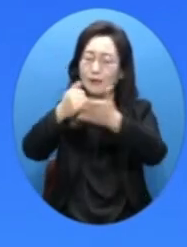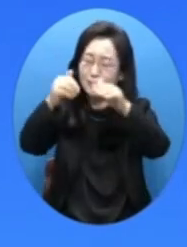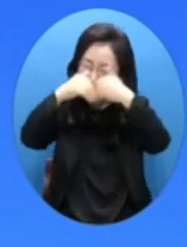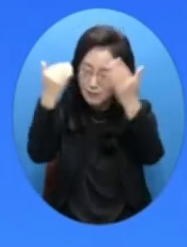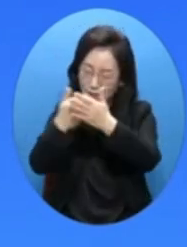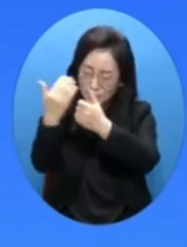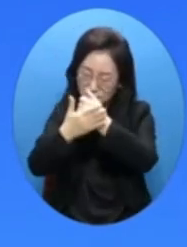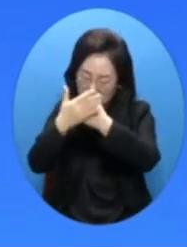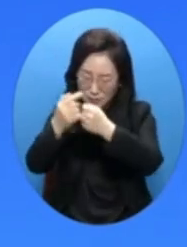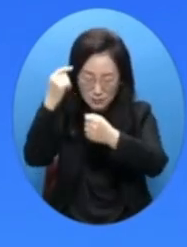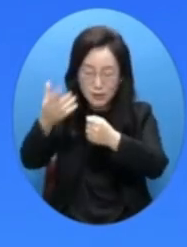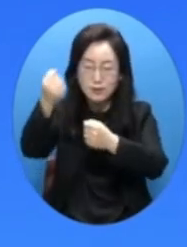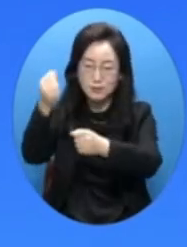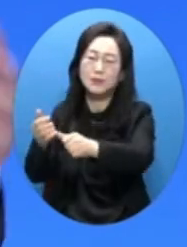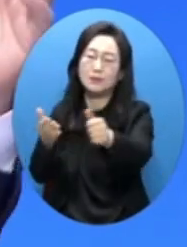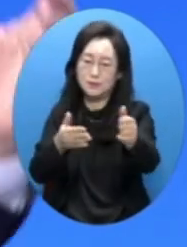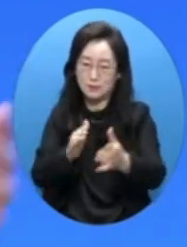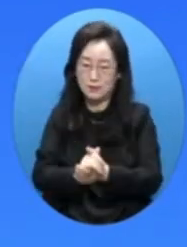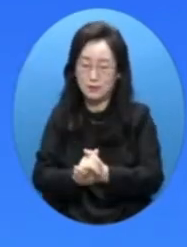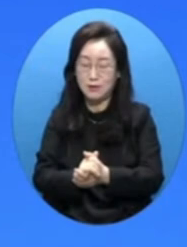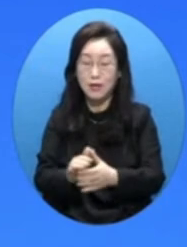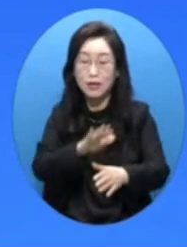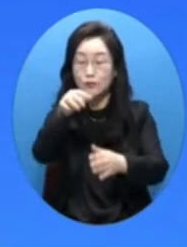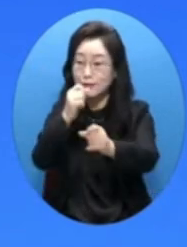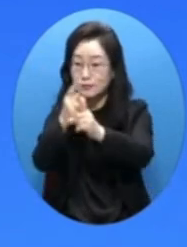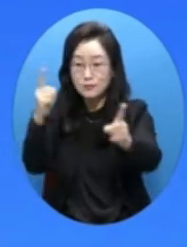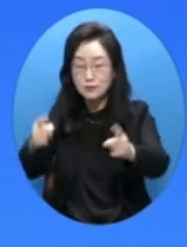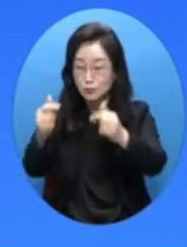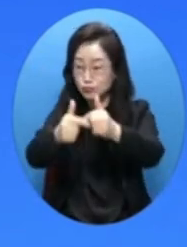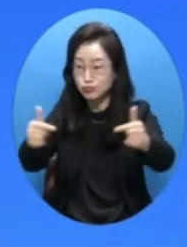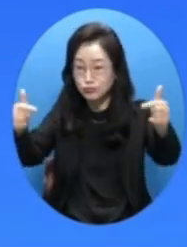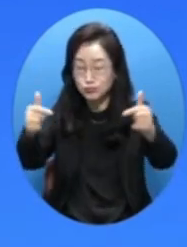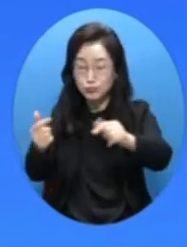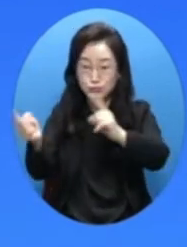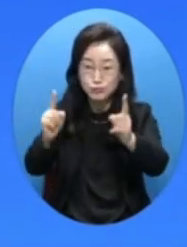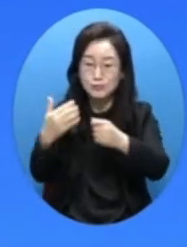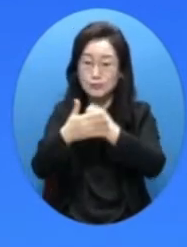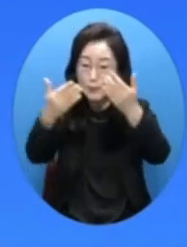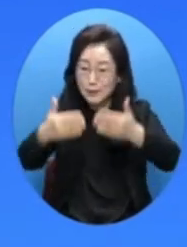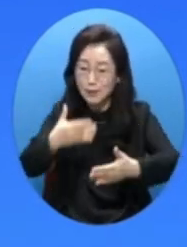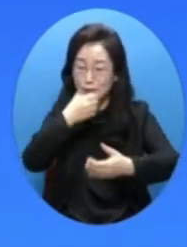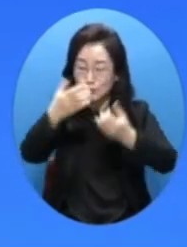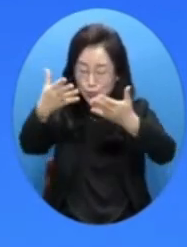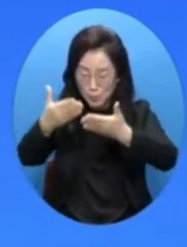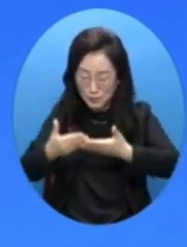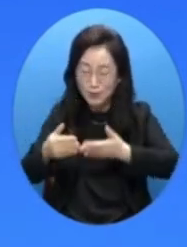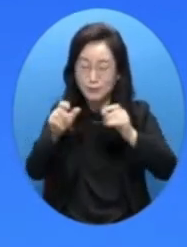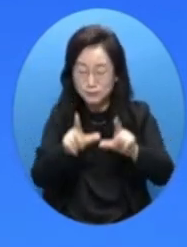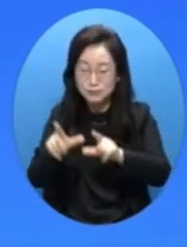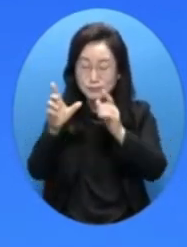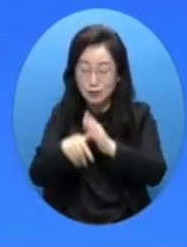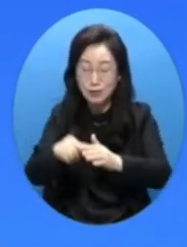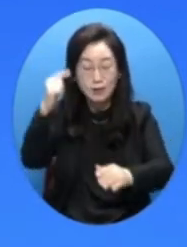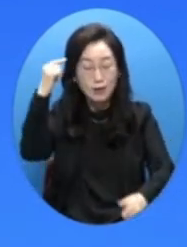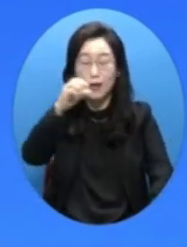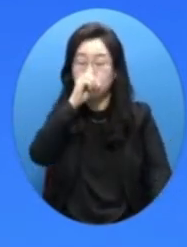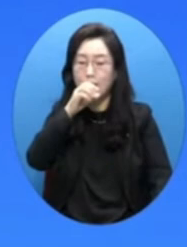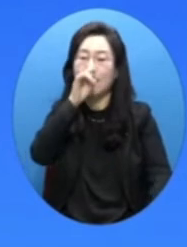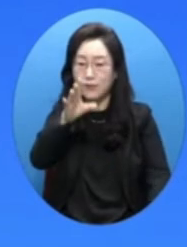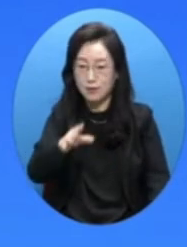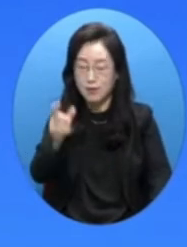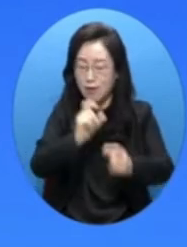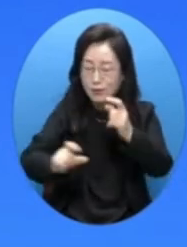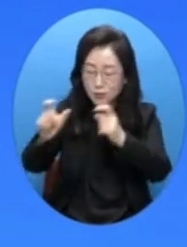은혜라고 생각하는 여러분 되기를 바랍니다 우리가 승리할 때 부흥할 때 은혜를 받을 때 축복을 받아 누릴 때 이때 당신 마음 안 됩니다 그때